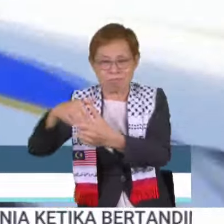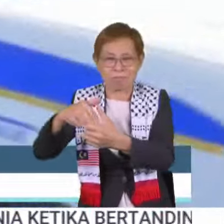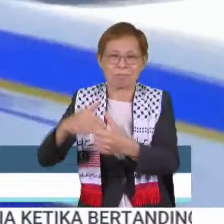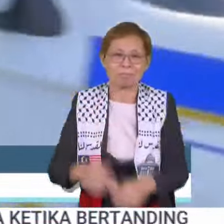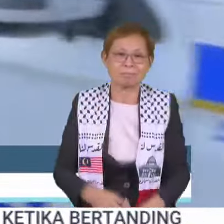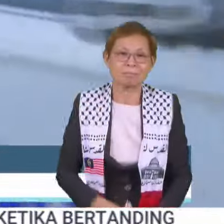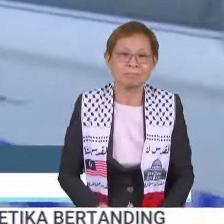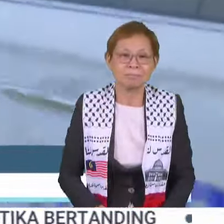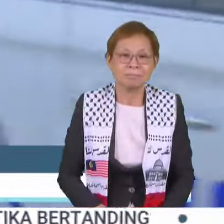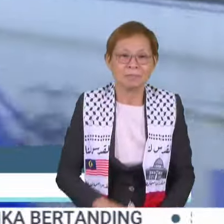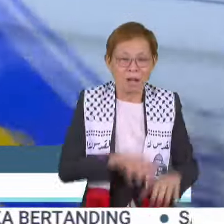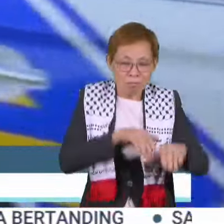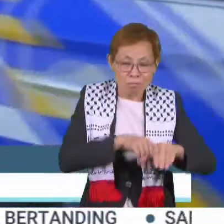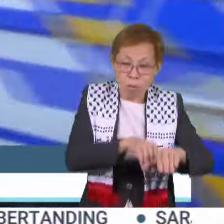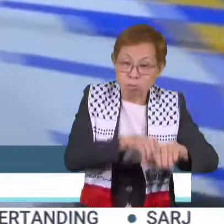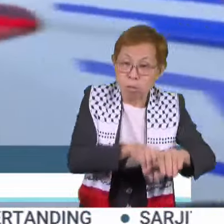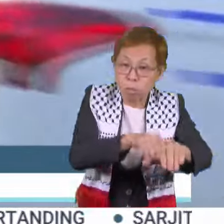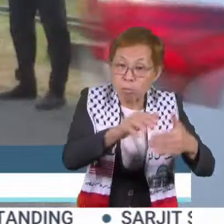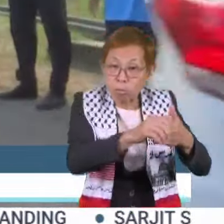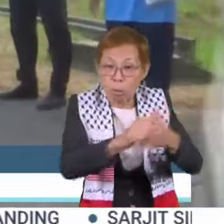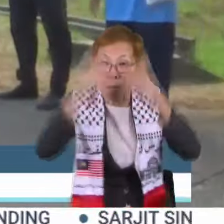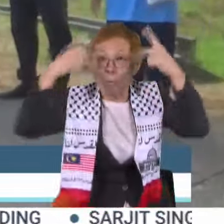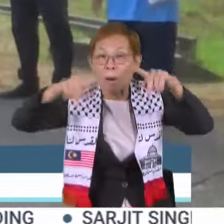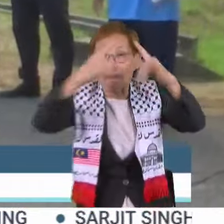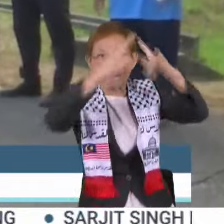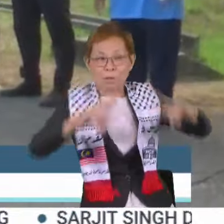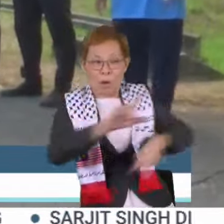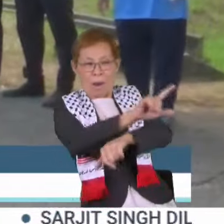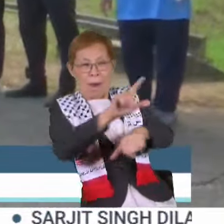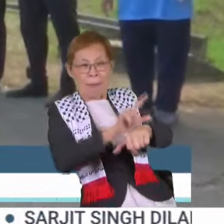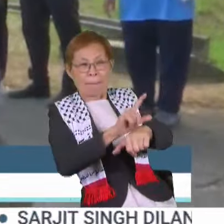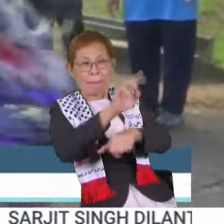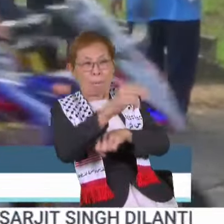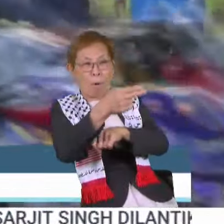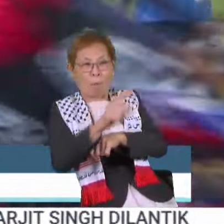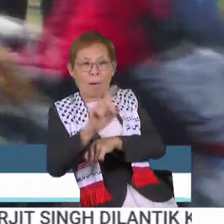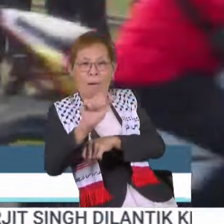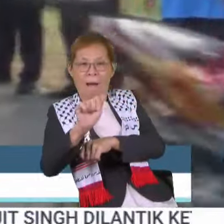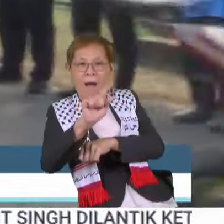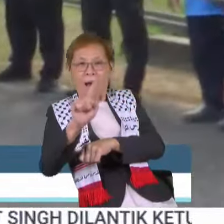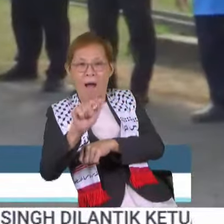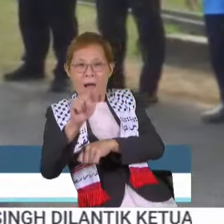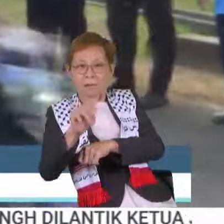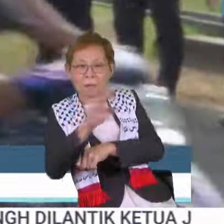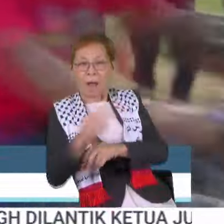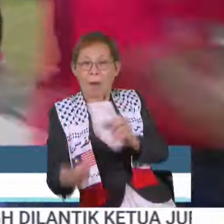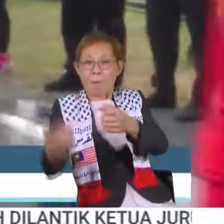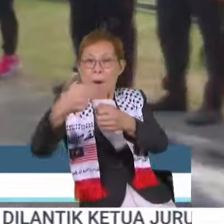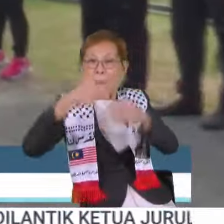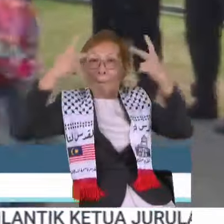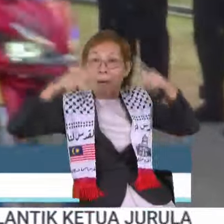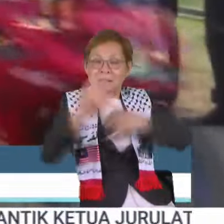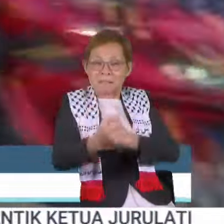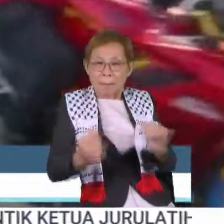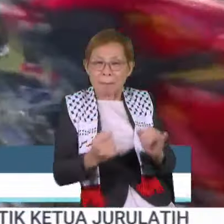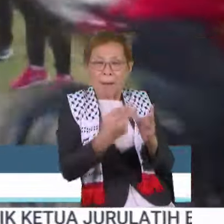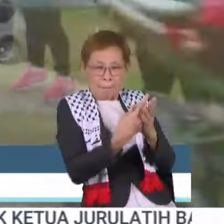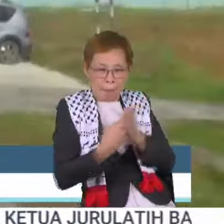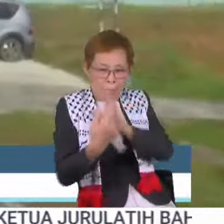terlibat konvoi berkenaan diketuai pengarah muzium Labuan Mohamad Azam adenan dan disertai pengarah jabatan